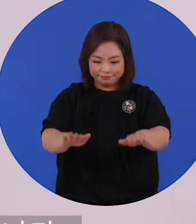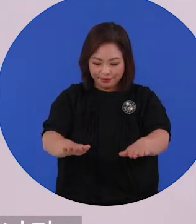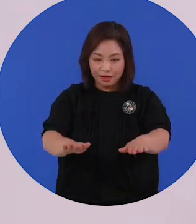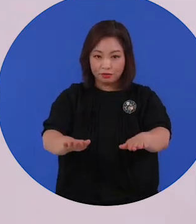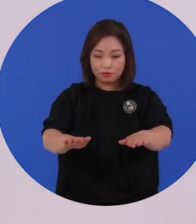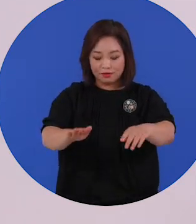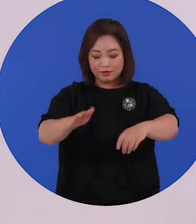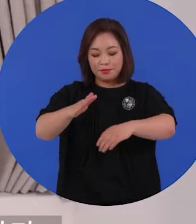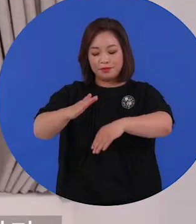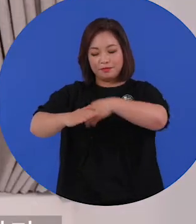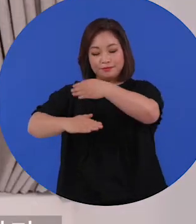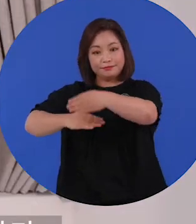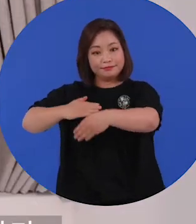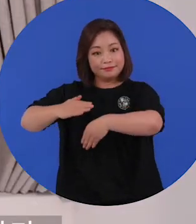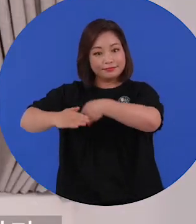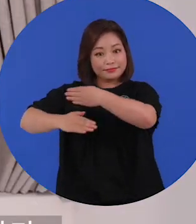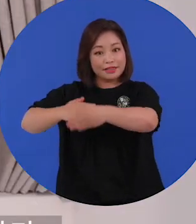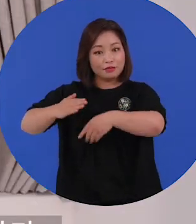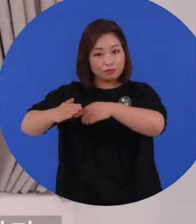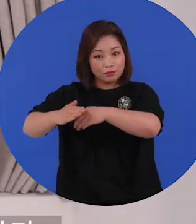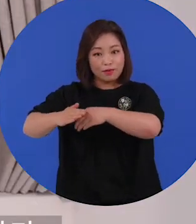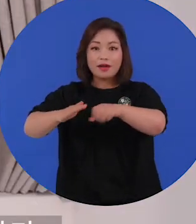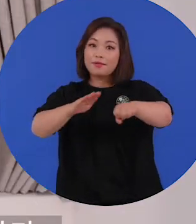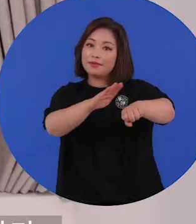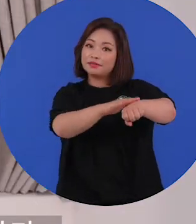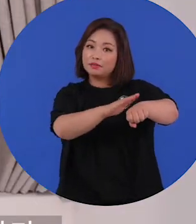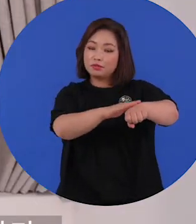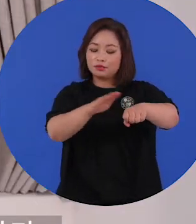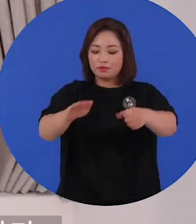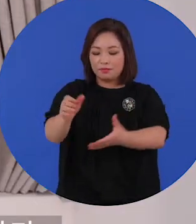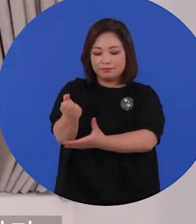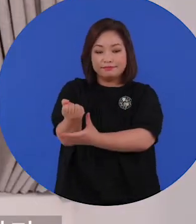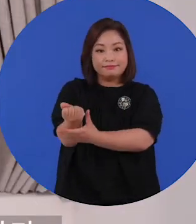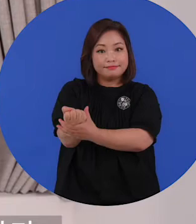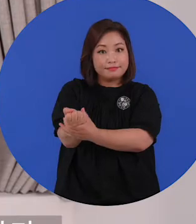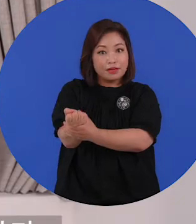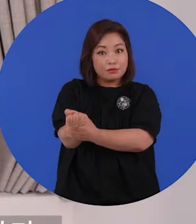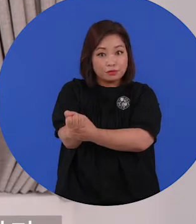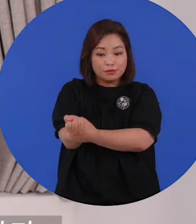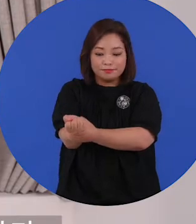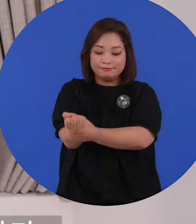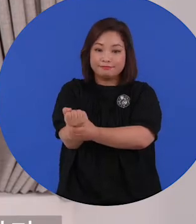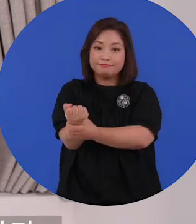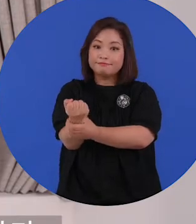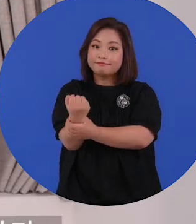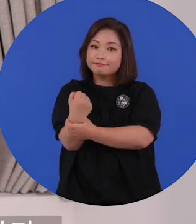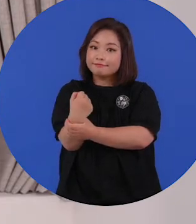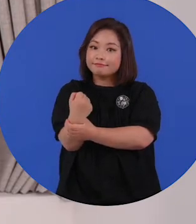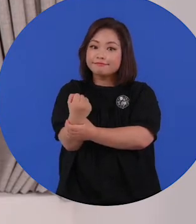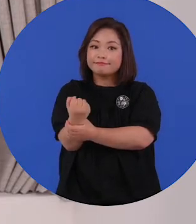잡아줍니다. 반대쪽 손으로는 손목을 잡아준 후 밴드를 위로 올려줍니다.